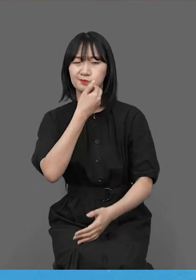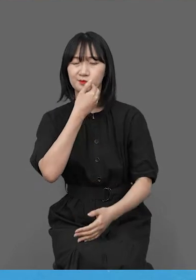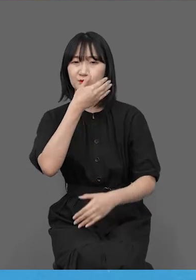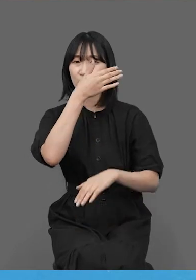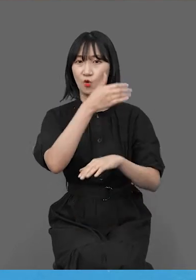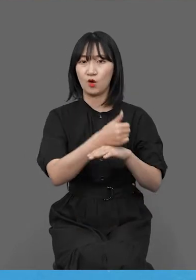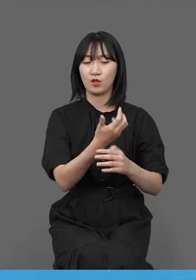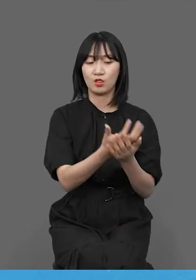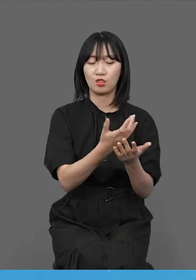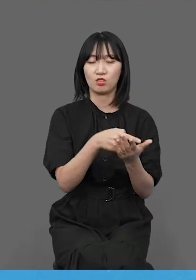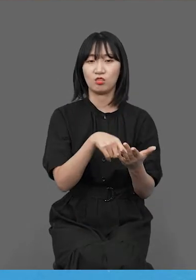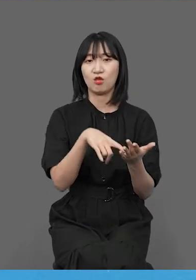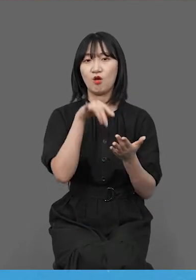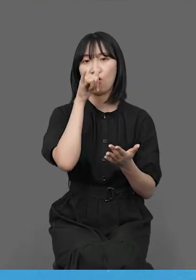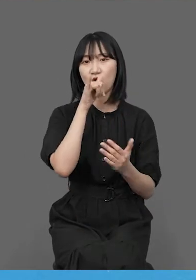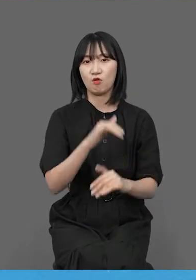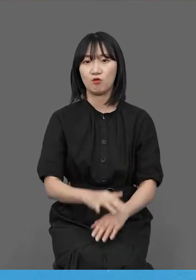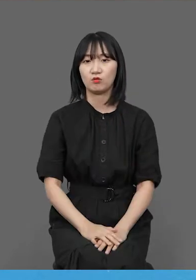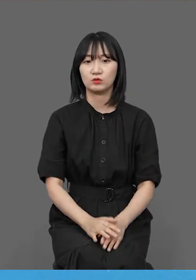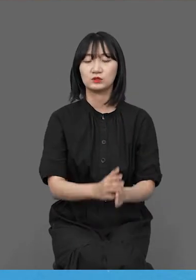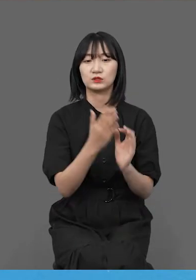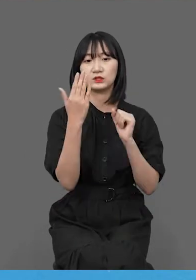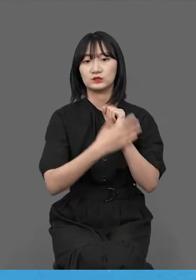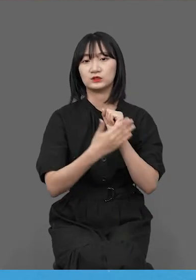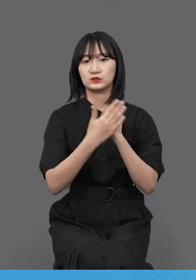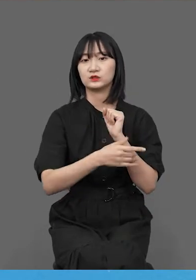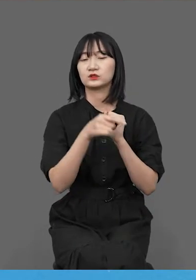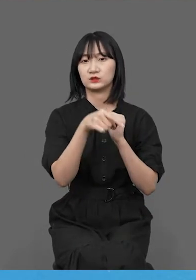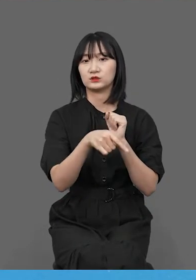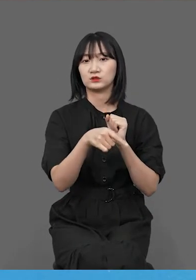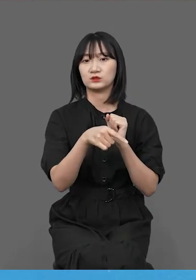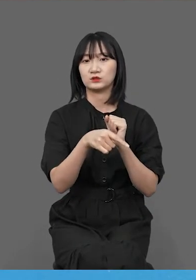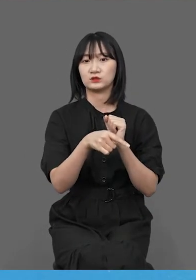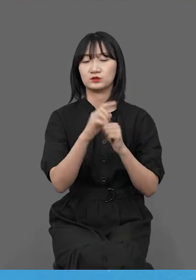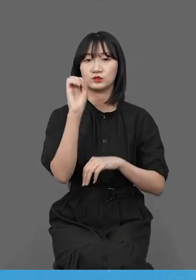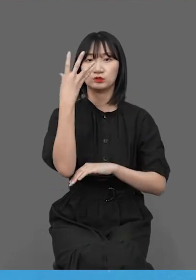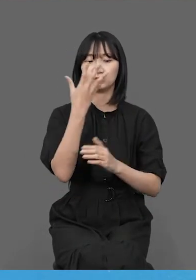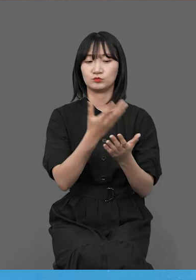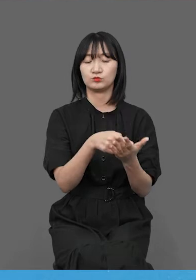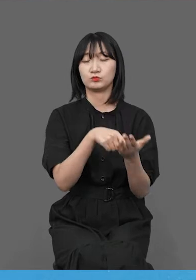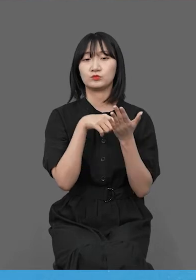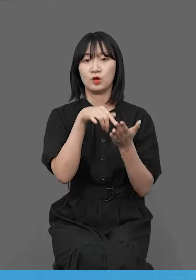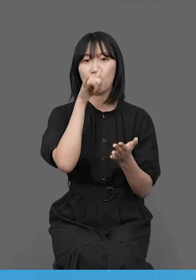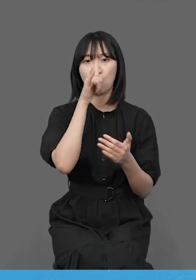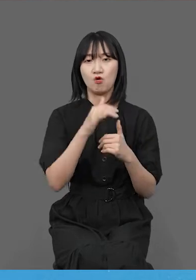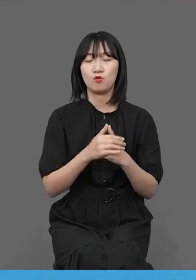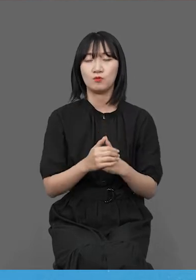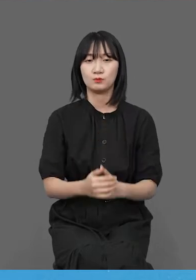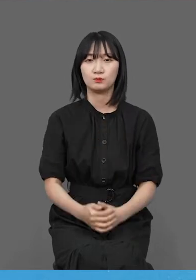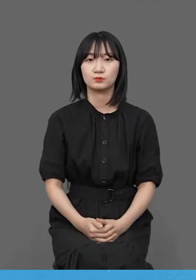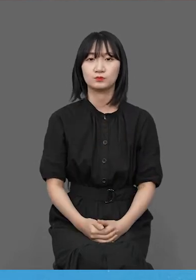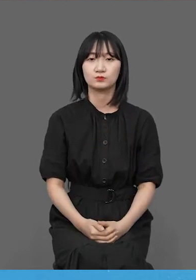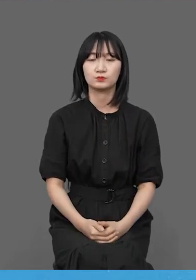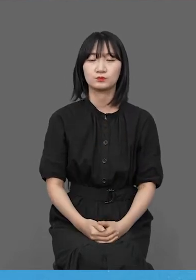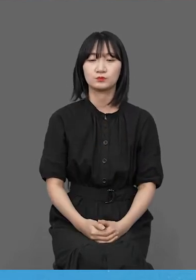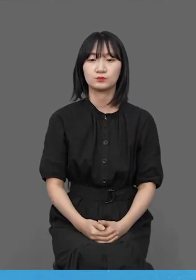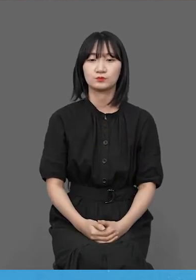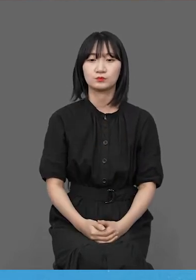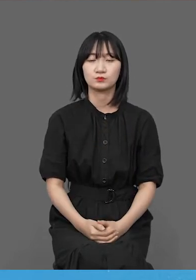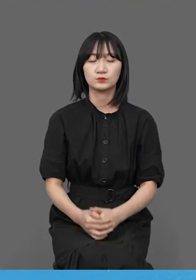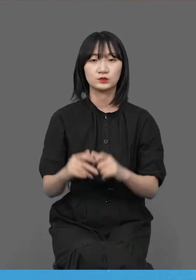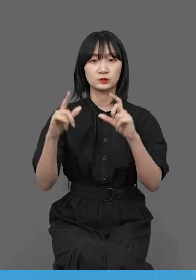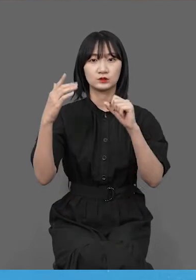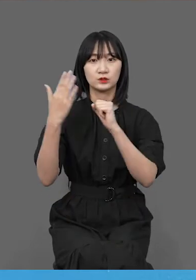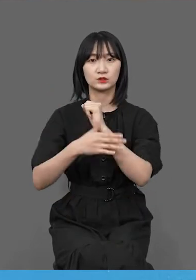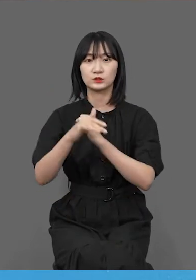되죠. 바로 저 사진이 사이언스지 그 페이지입니다. 거기 보시면은 옆에 사진이